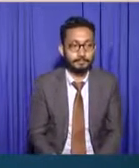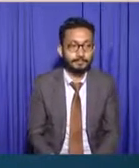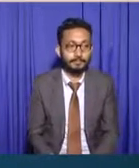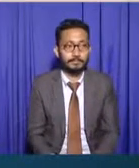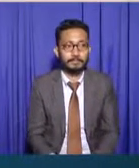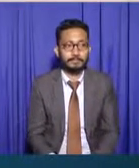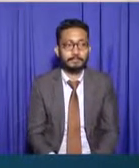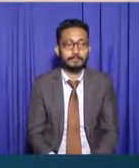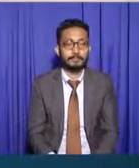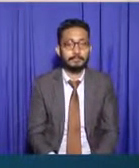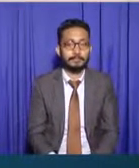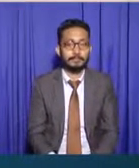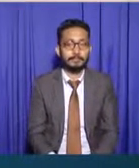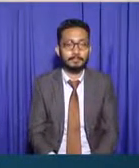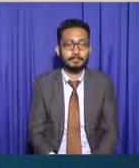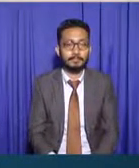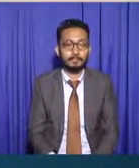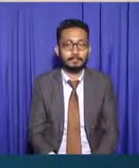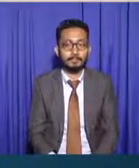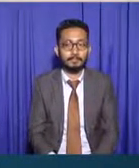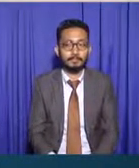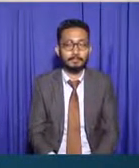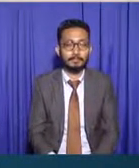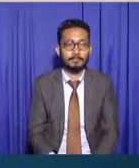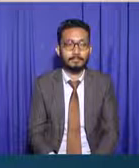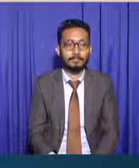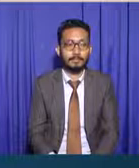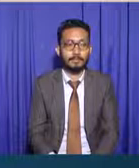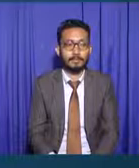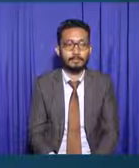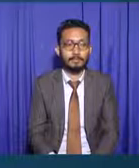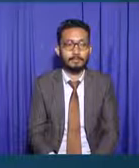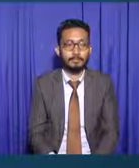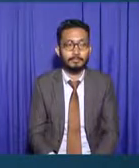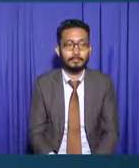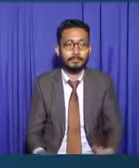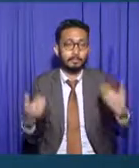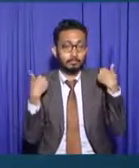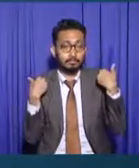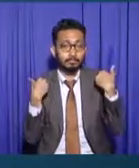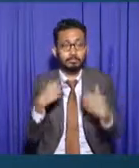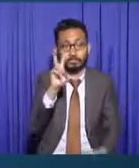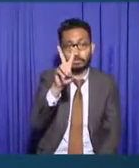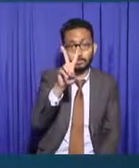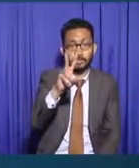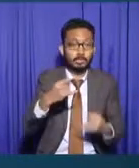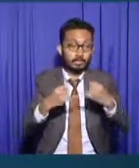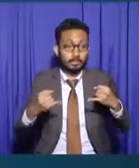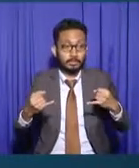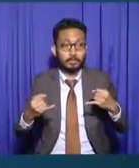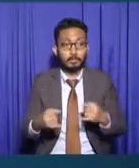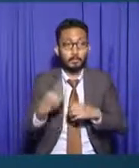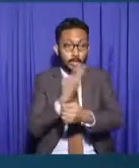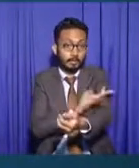dan t kecil dengan t kecil terdapat dua jenis pewarisan